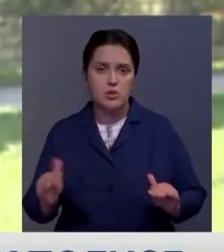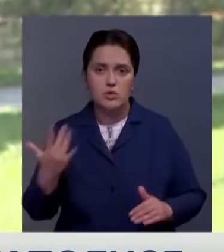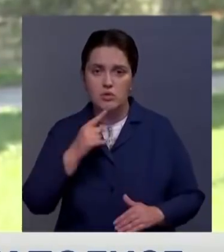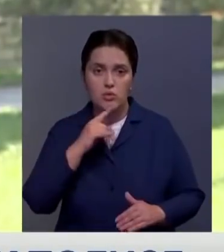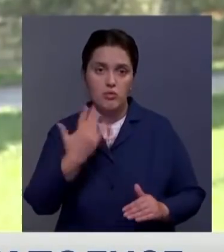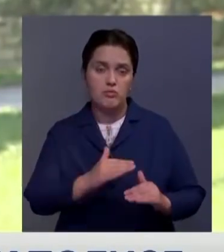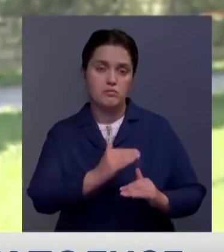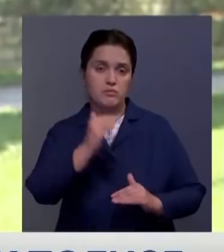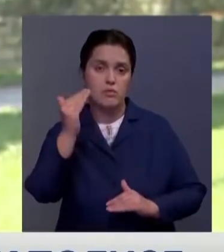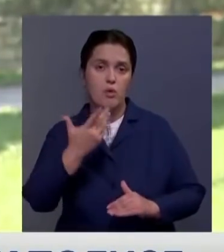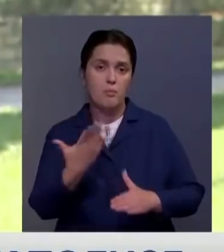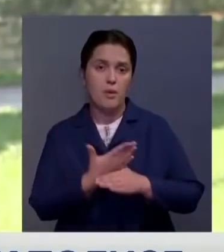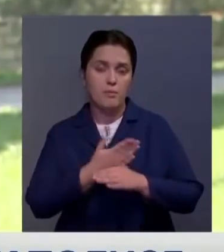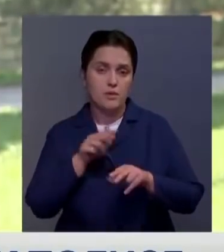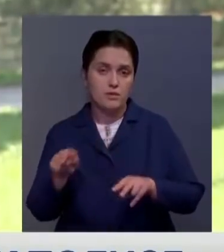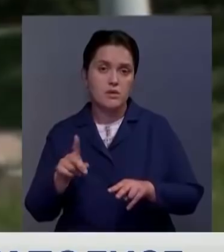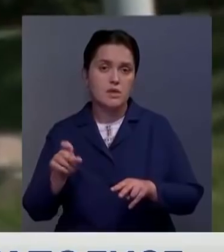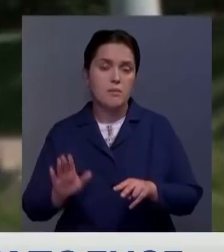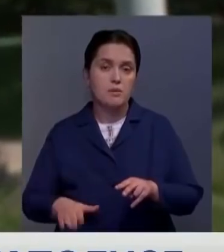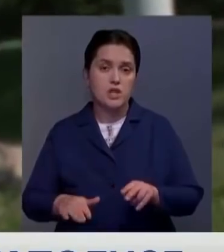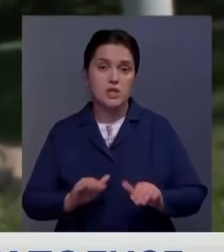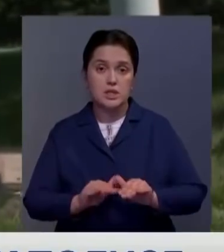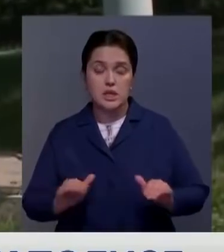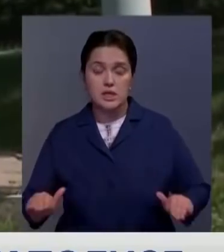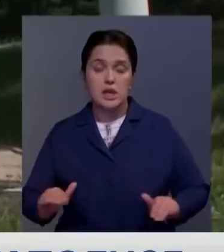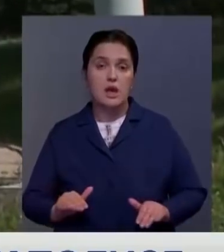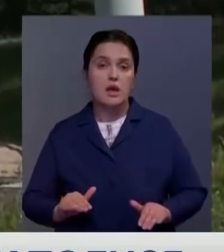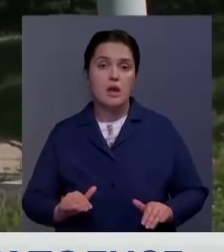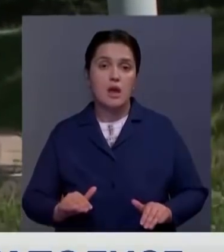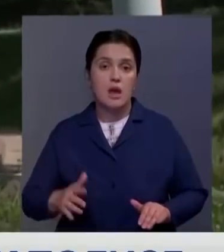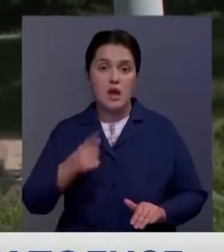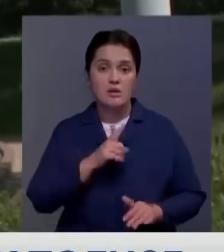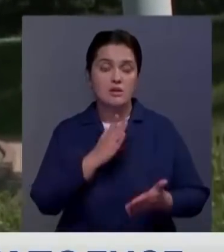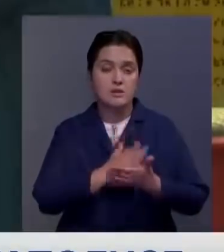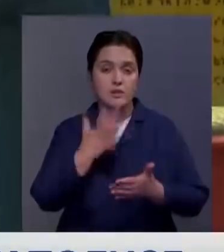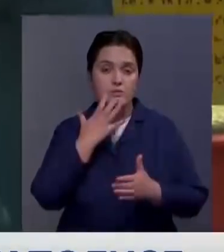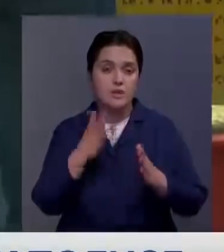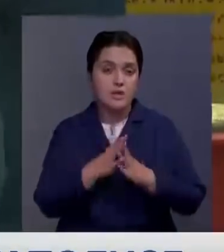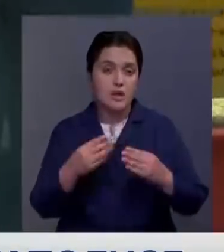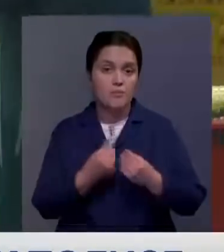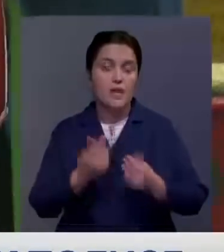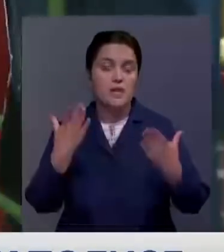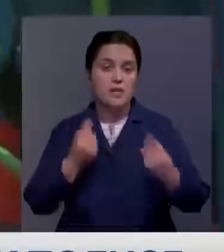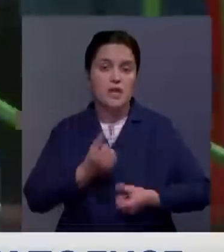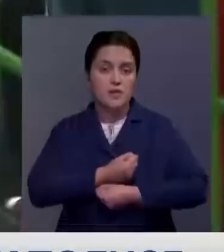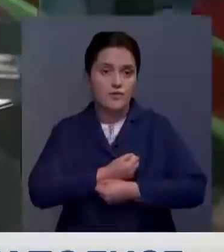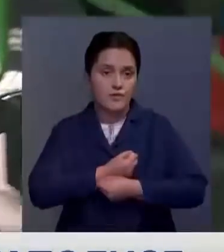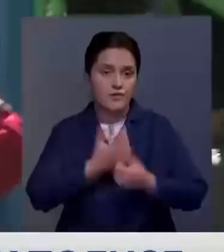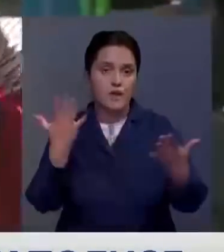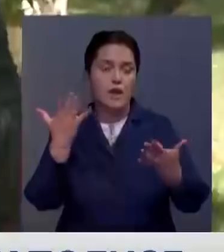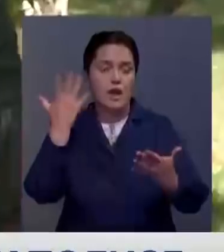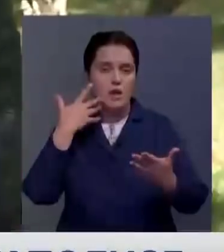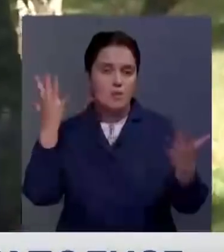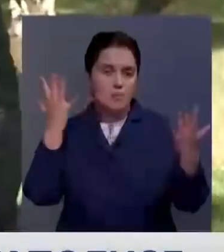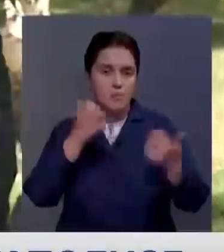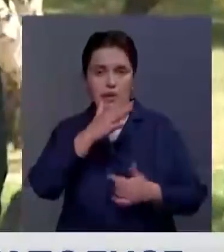подрастают, и они уже помогают присматривать за младшими детьми. Она согреет даже тогда, когда холодно вокруг. Она сделает день светлым, когда пасмурно на небе.